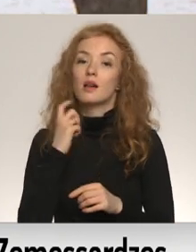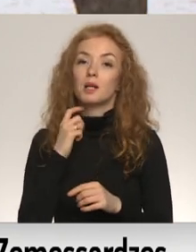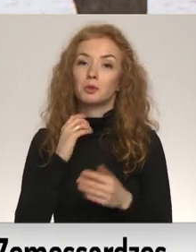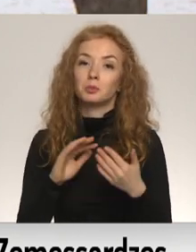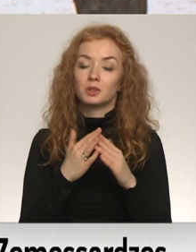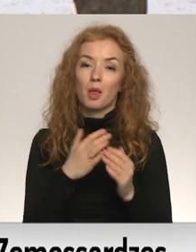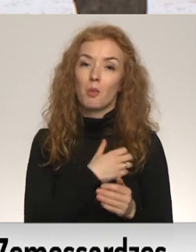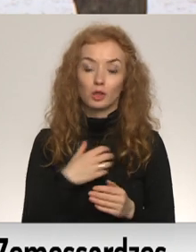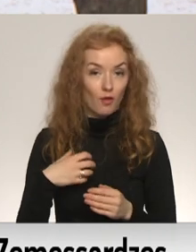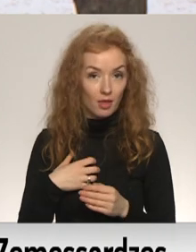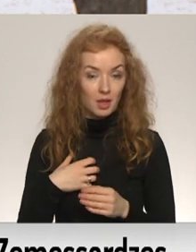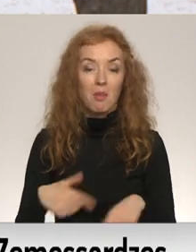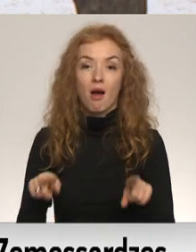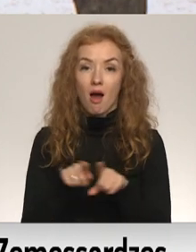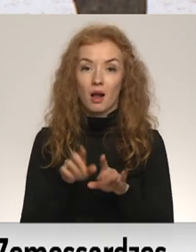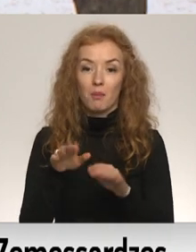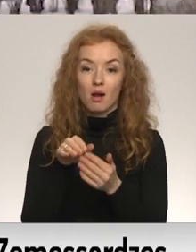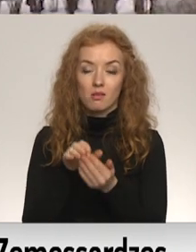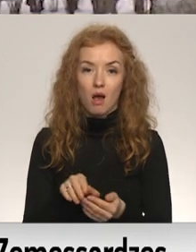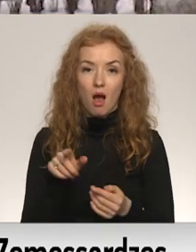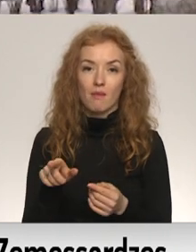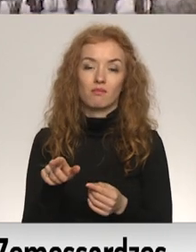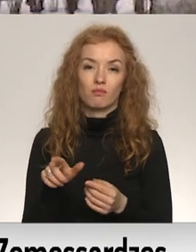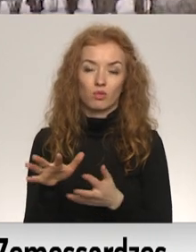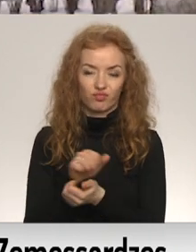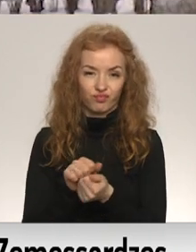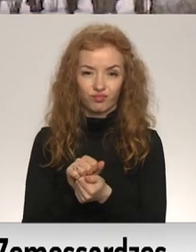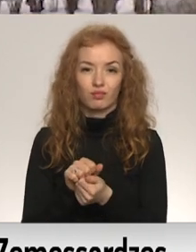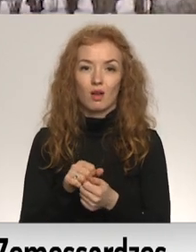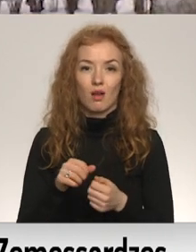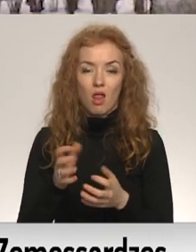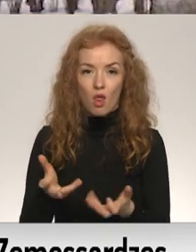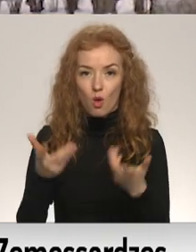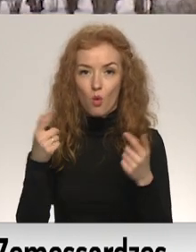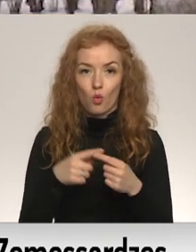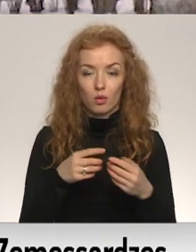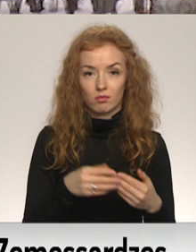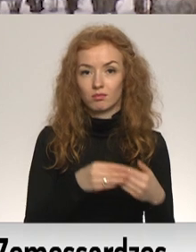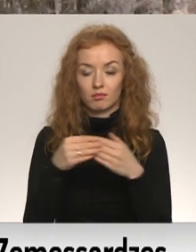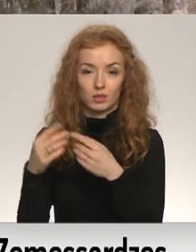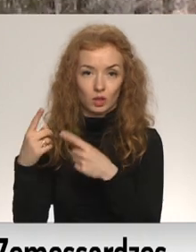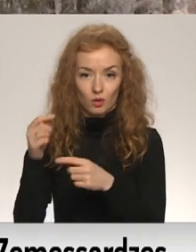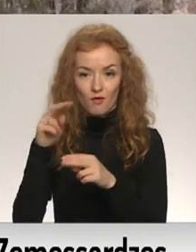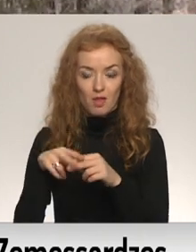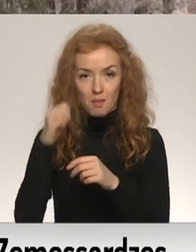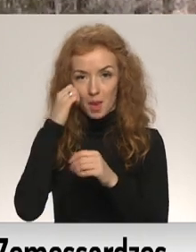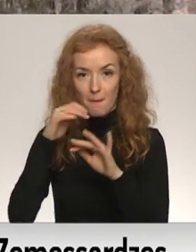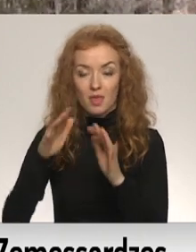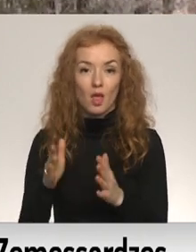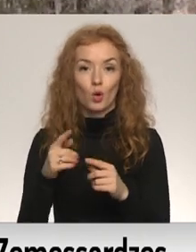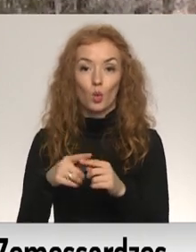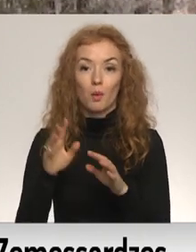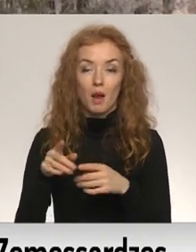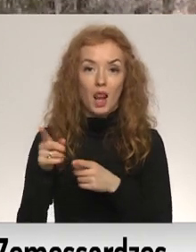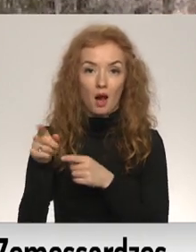pilsētas pašvaldība, kā arī par kapa apgānīšanu, demontējot un aizvedot uz tā novietoto pieminekli. Attiecībā uz